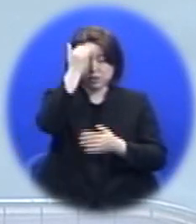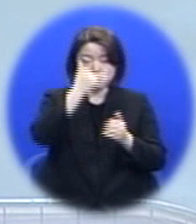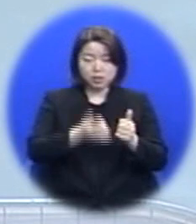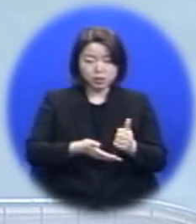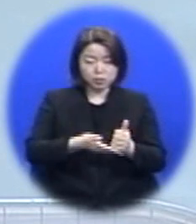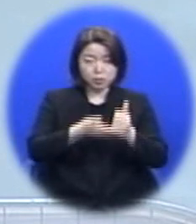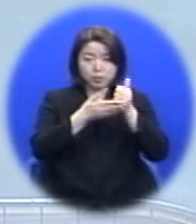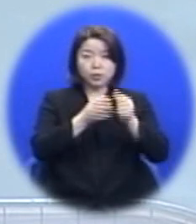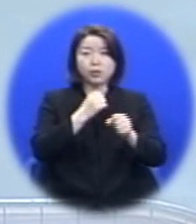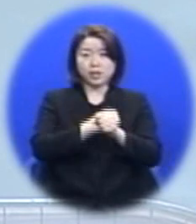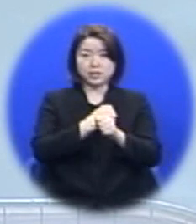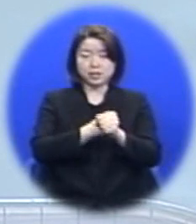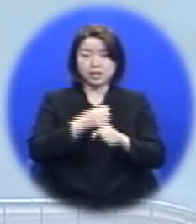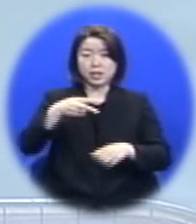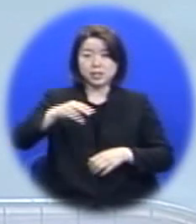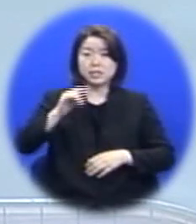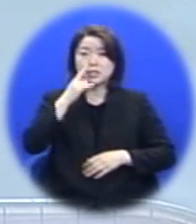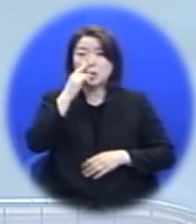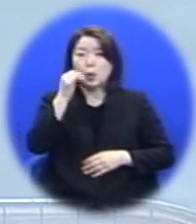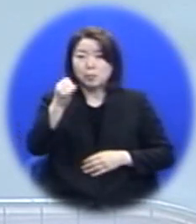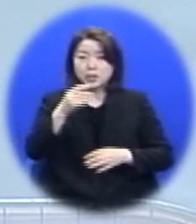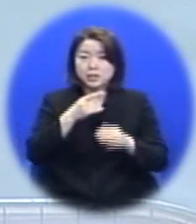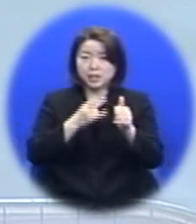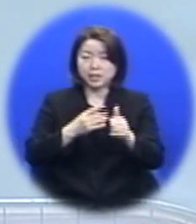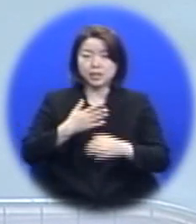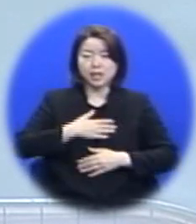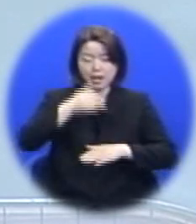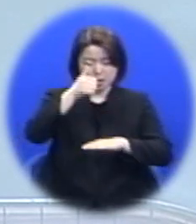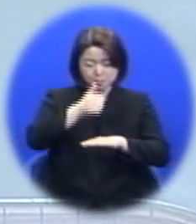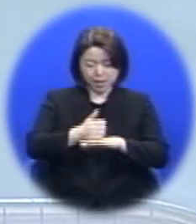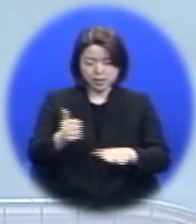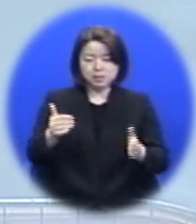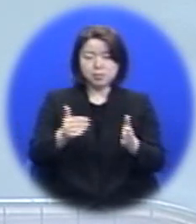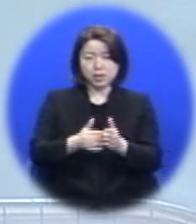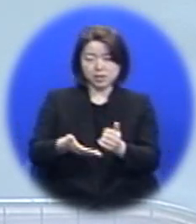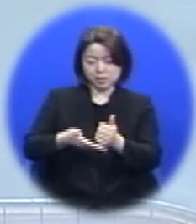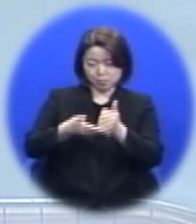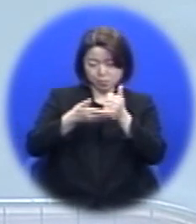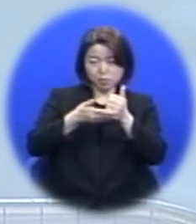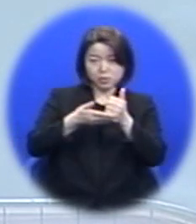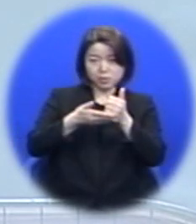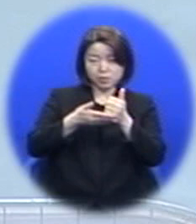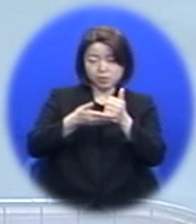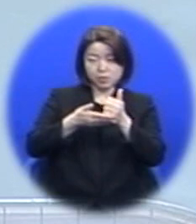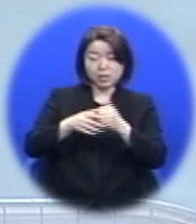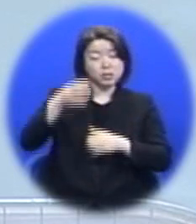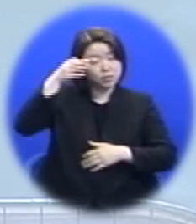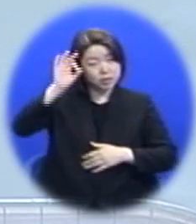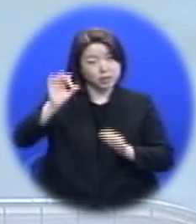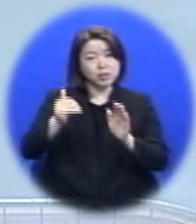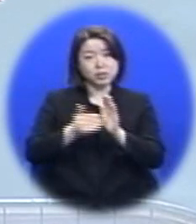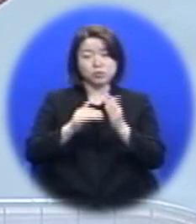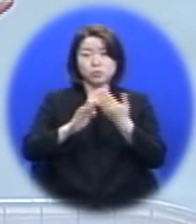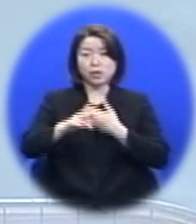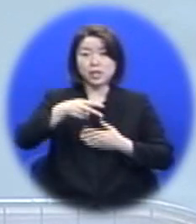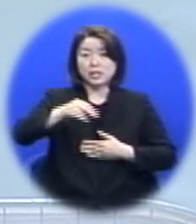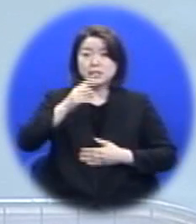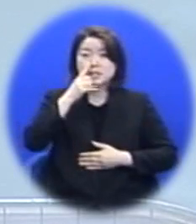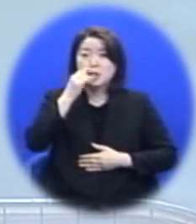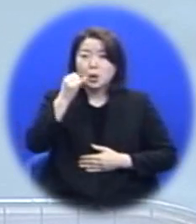공경하니까 어머니에게 내가 끝까지 모셔야 되겠구나 깨달아져서 어머니를